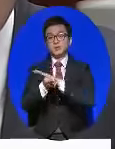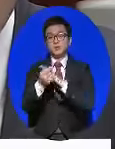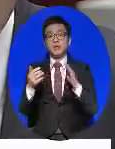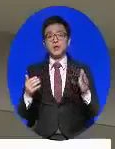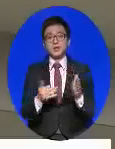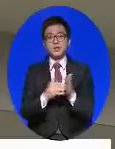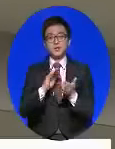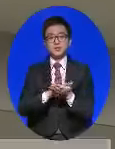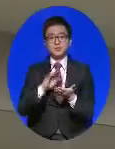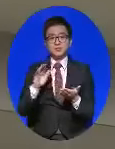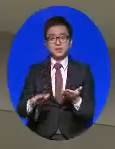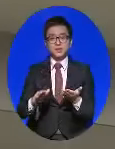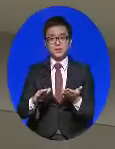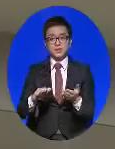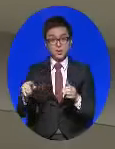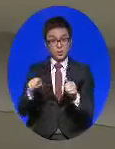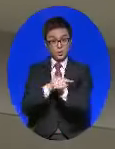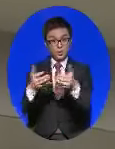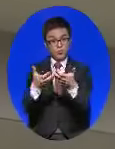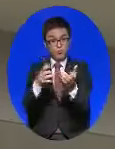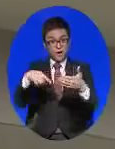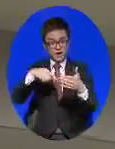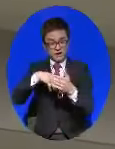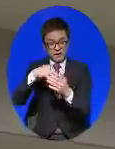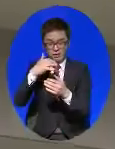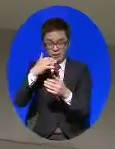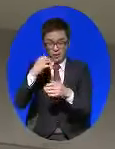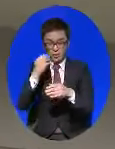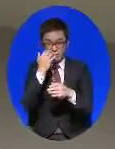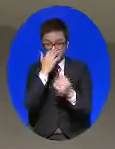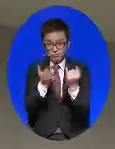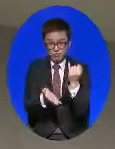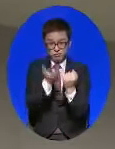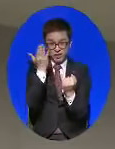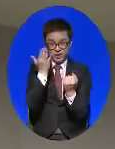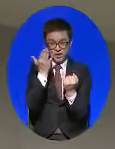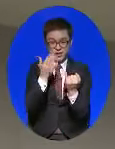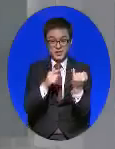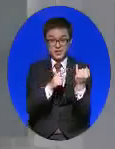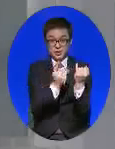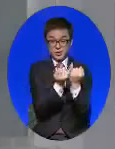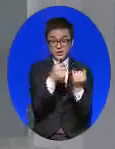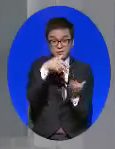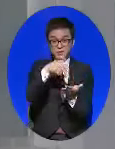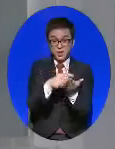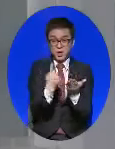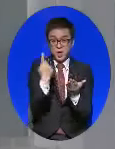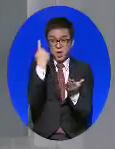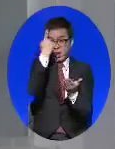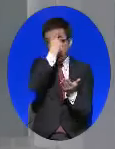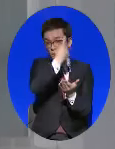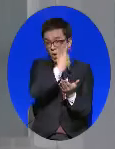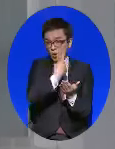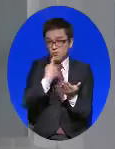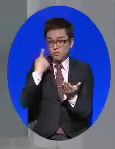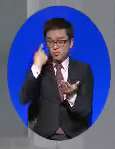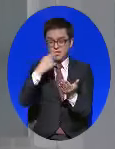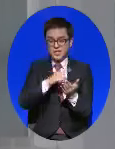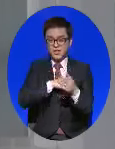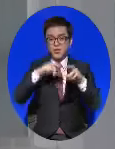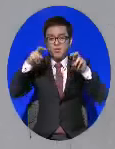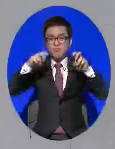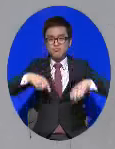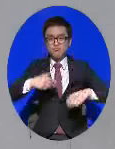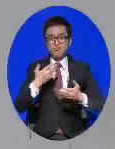지시를 했고. 교육부 측은 피해 여직원들이 사건 공개를 우려하고 비밀로 처리해달라는 요청이 있어